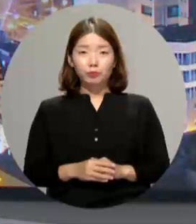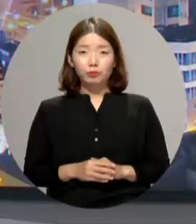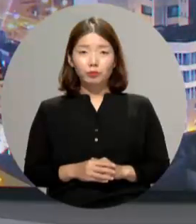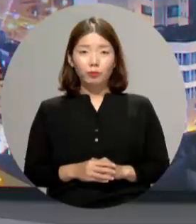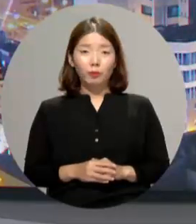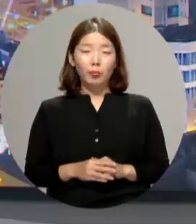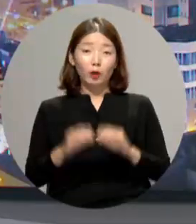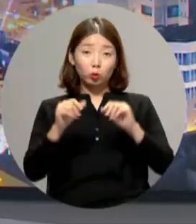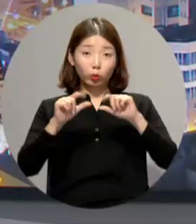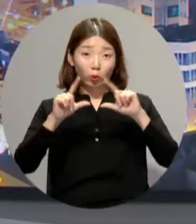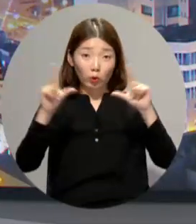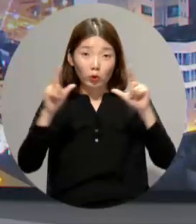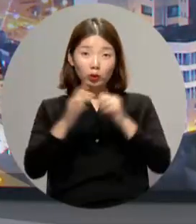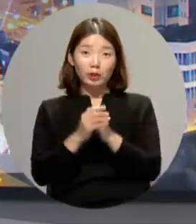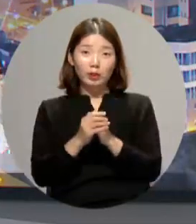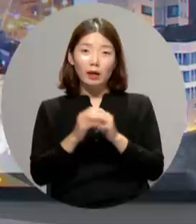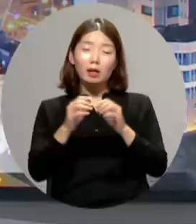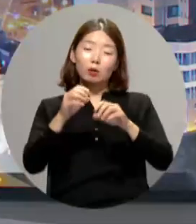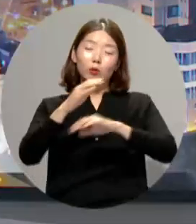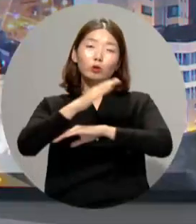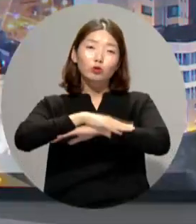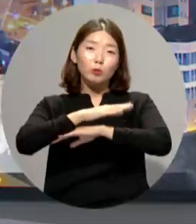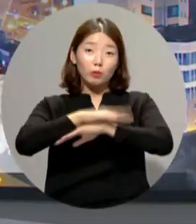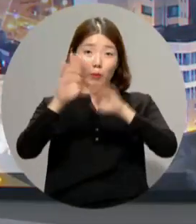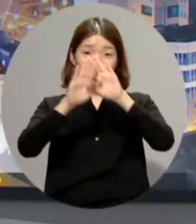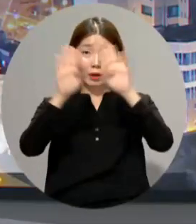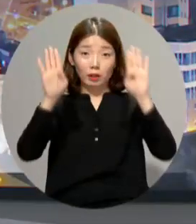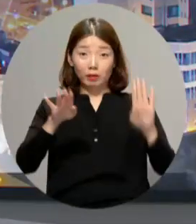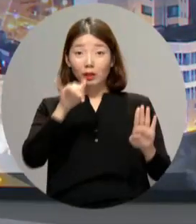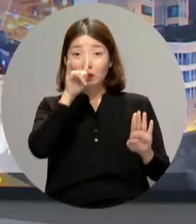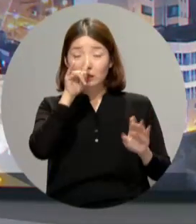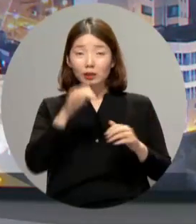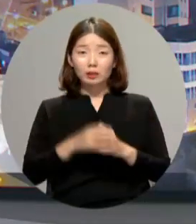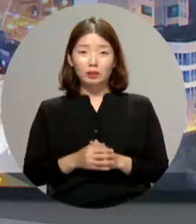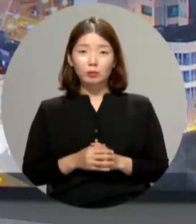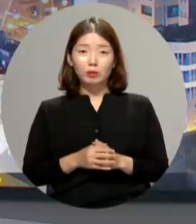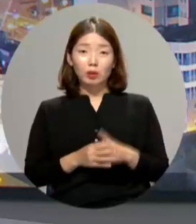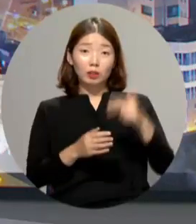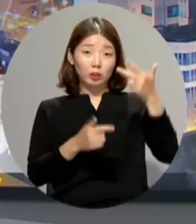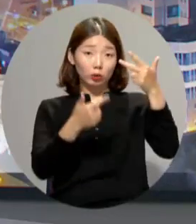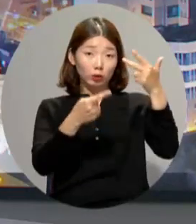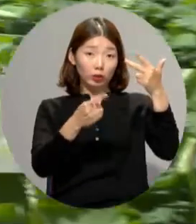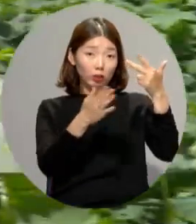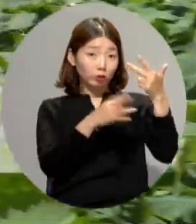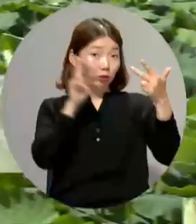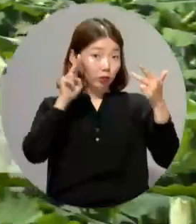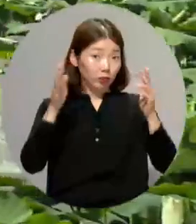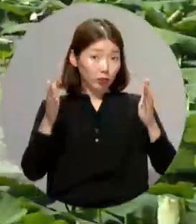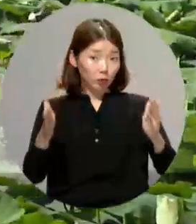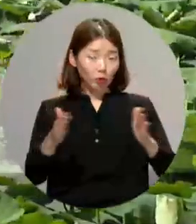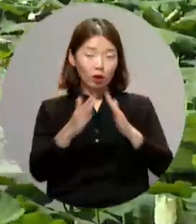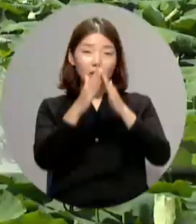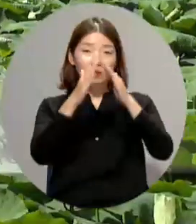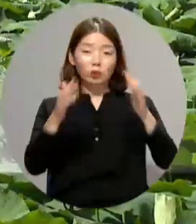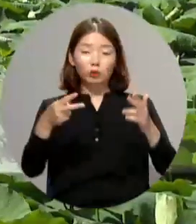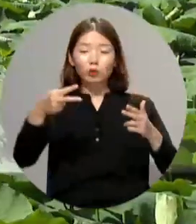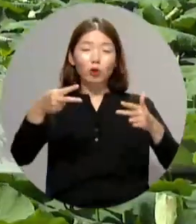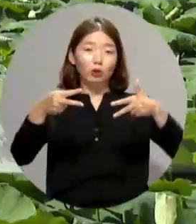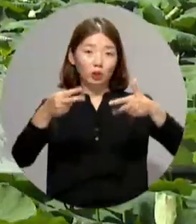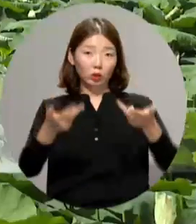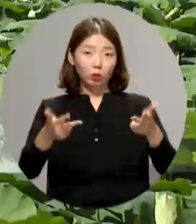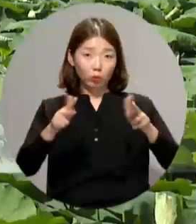이번 주말 독립출판물 박람회가 전주에서 열립니다. 다음 달 1일부터 이틀 동안 전주 덕진공원